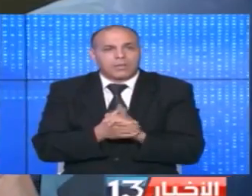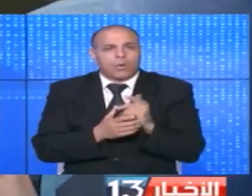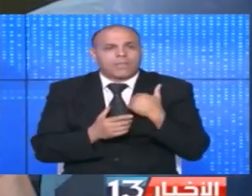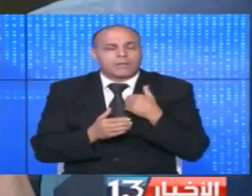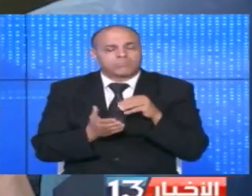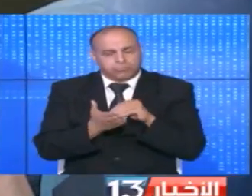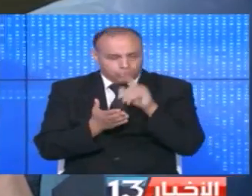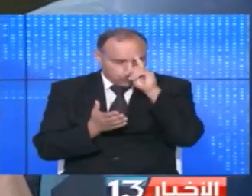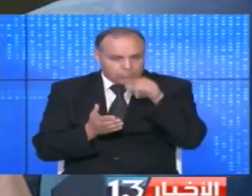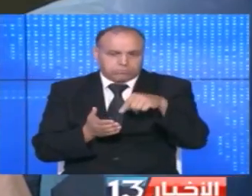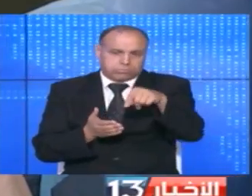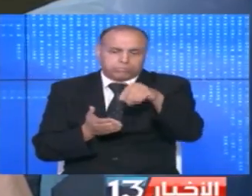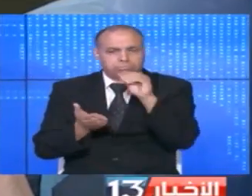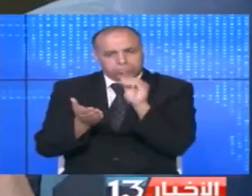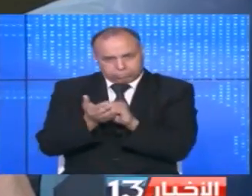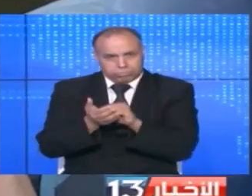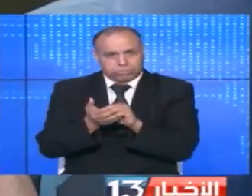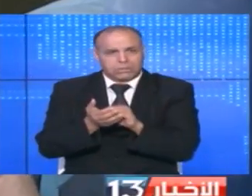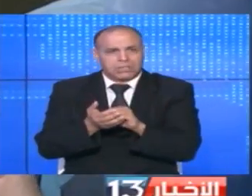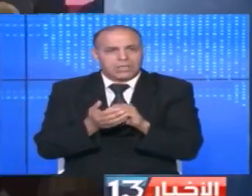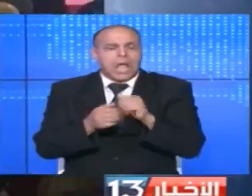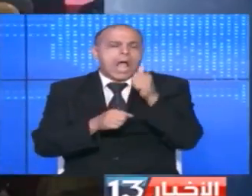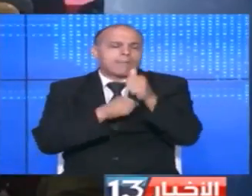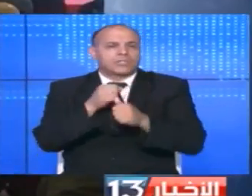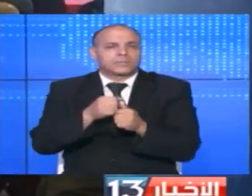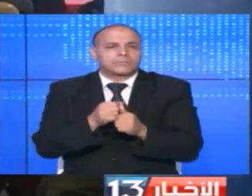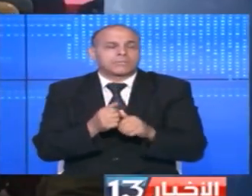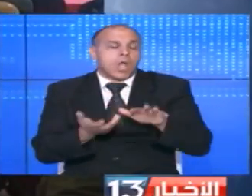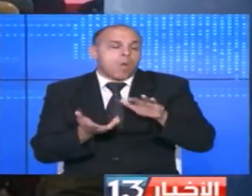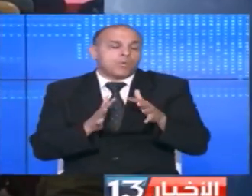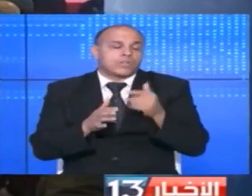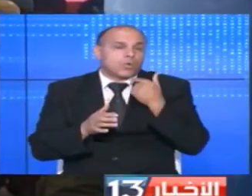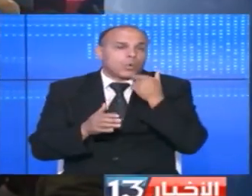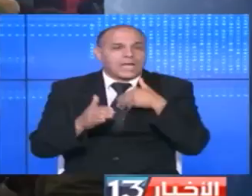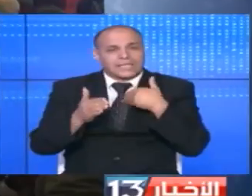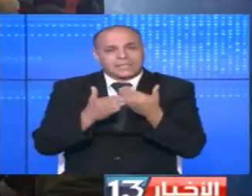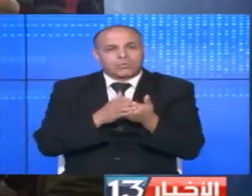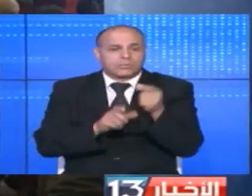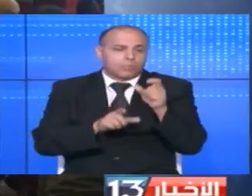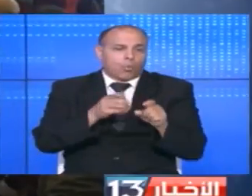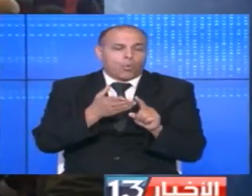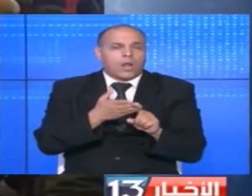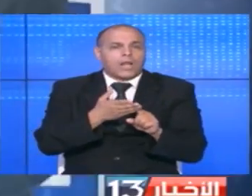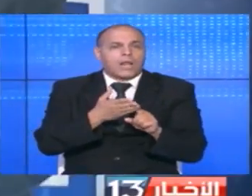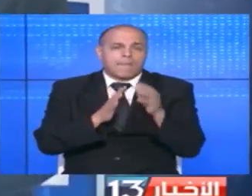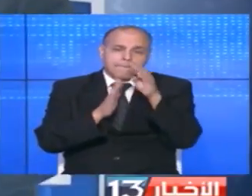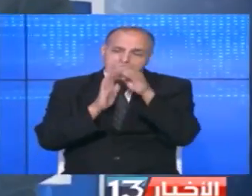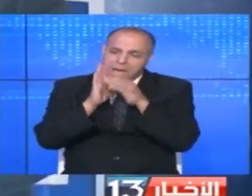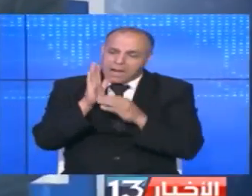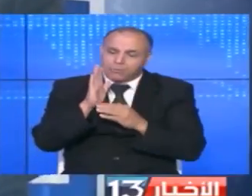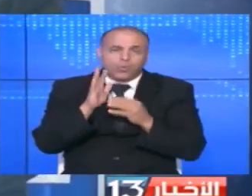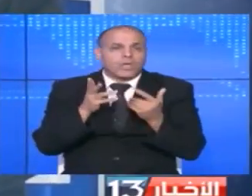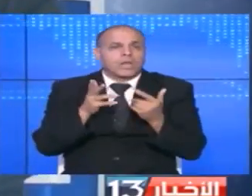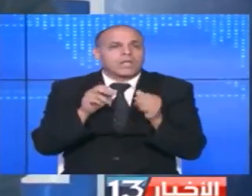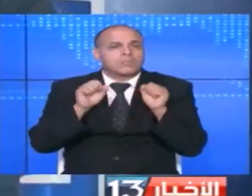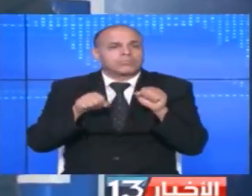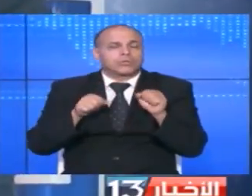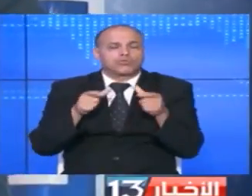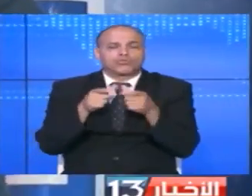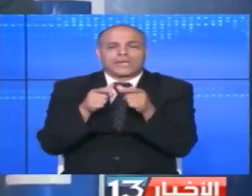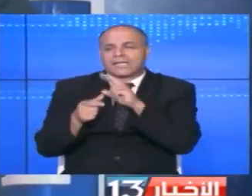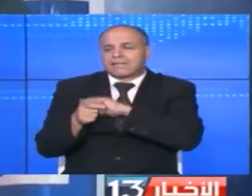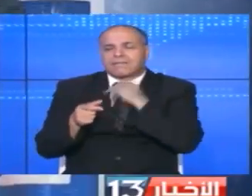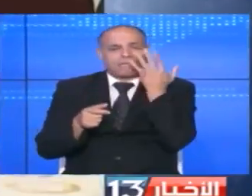مرور بيحولوا ال متاكد المقبله ومن المنتظر ان يتوصل الحاضرون الى خارطه طريق تمكن مؤسسه التامين